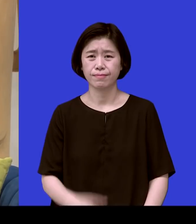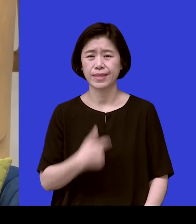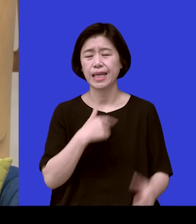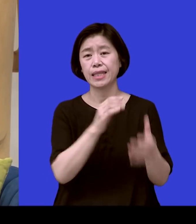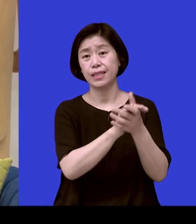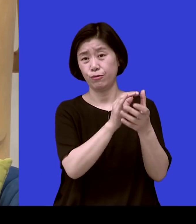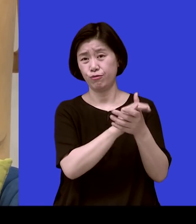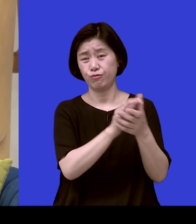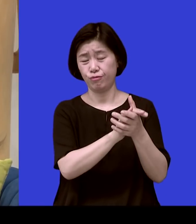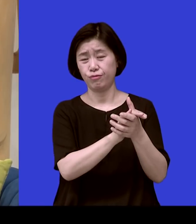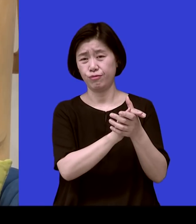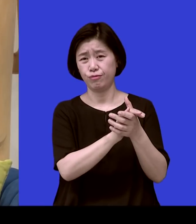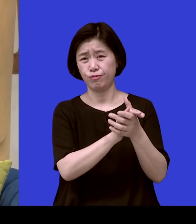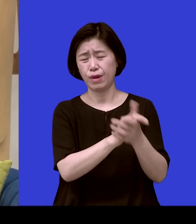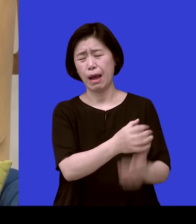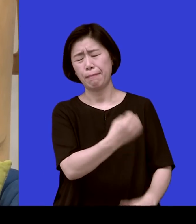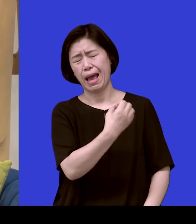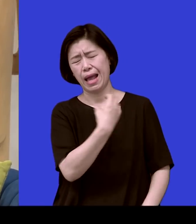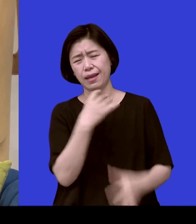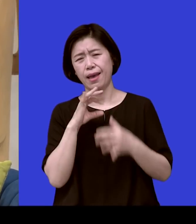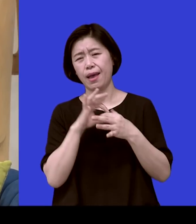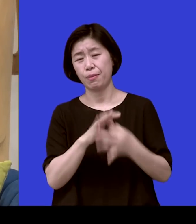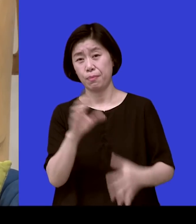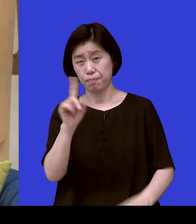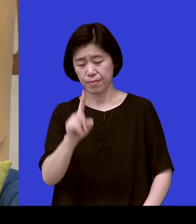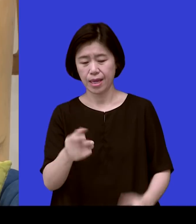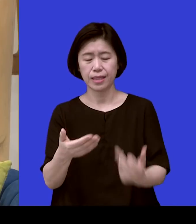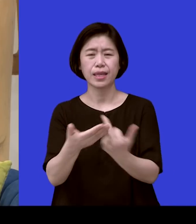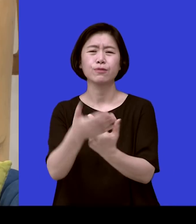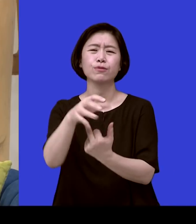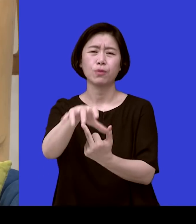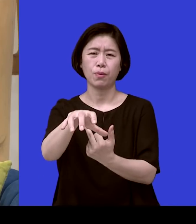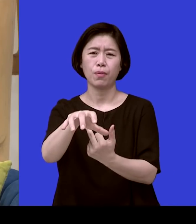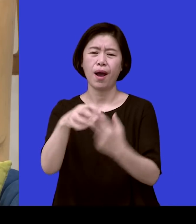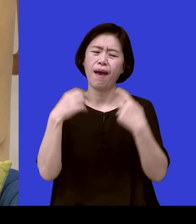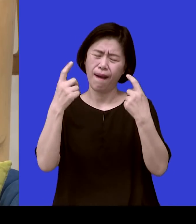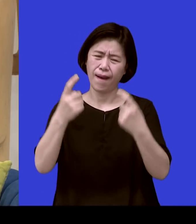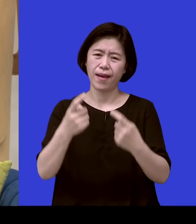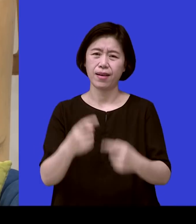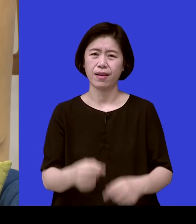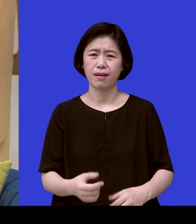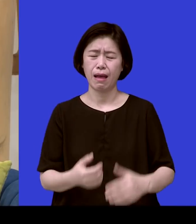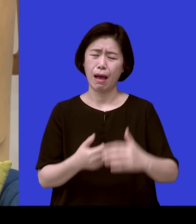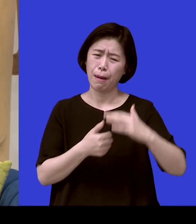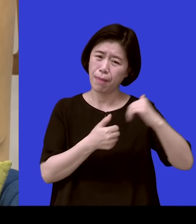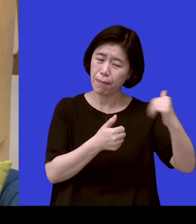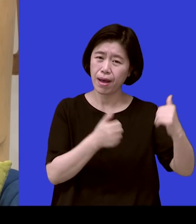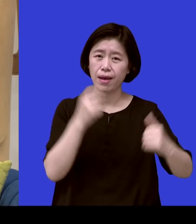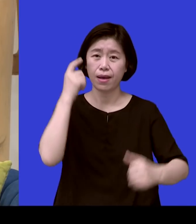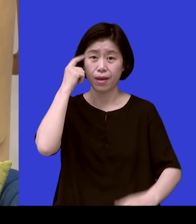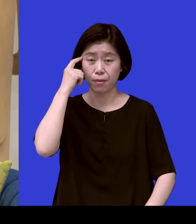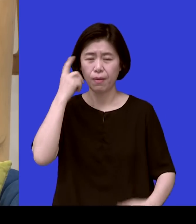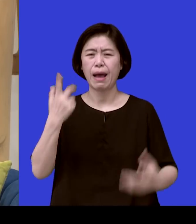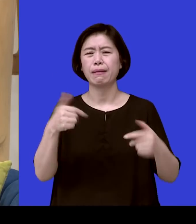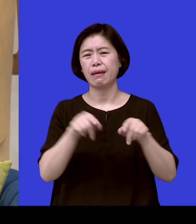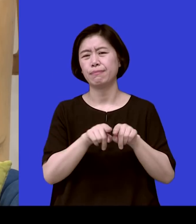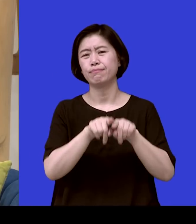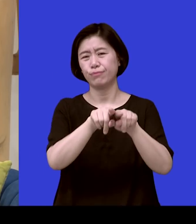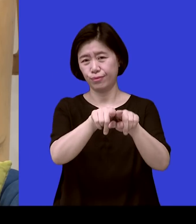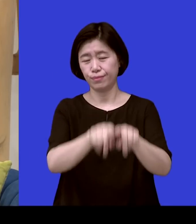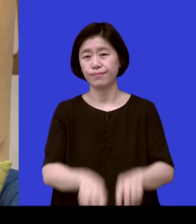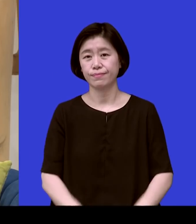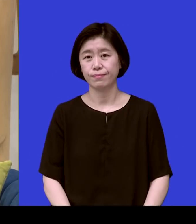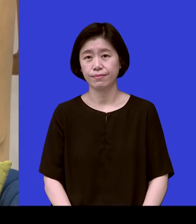친구들이 하도 가자고 그래서 이제 제주도 여행을 갔는데 네. 그 여행 간 곳에서 친구들이 제가 안 간다고 하다